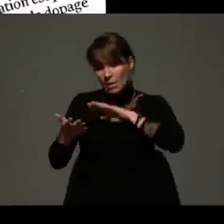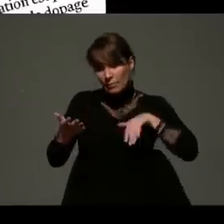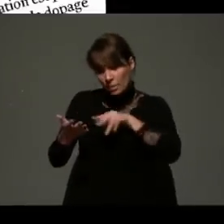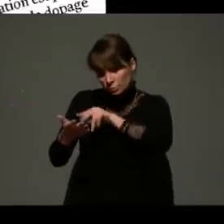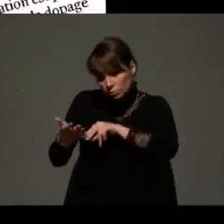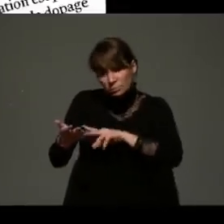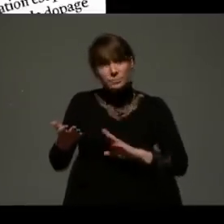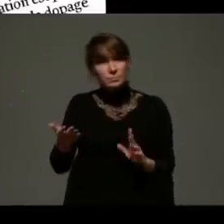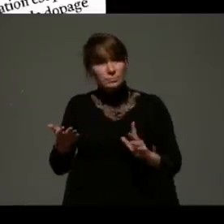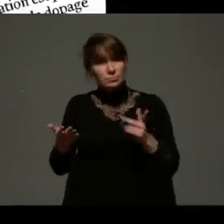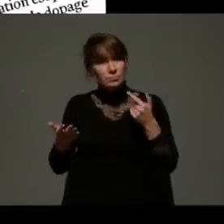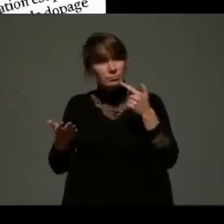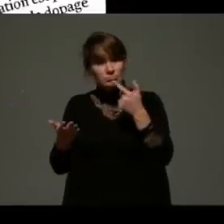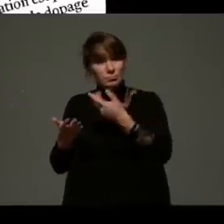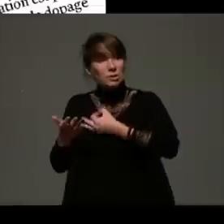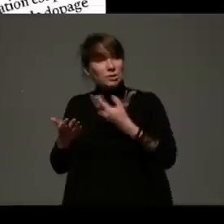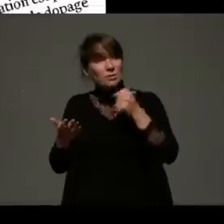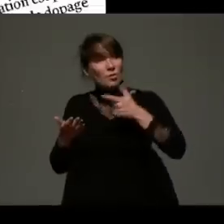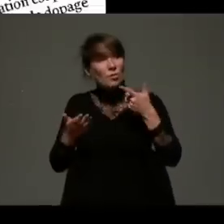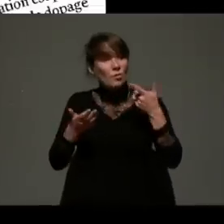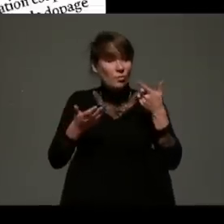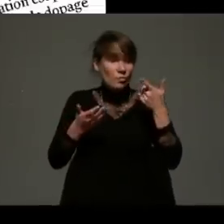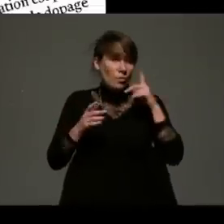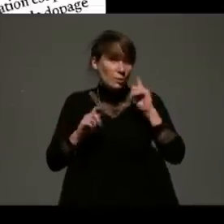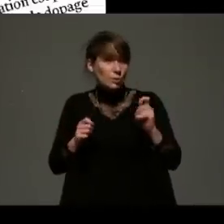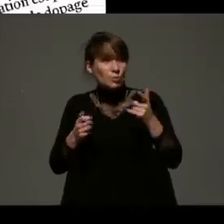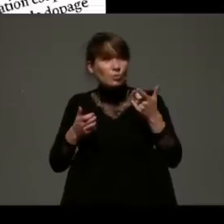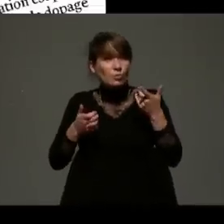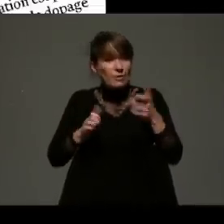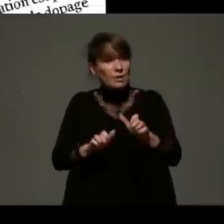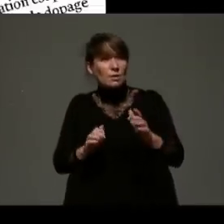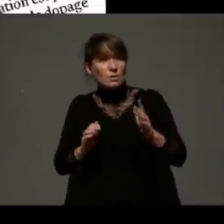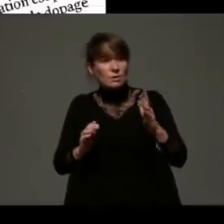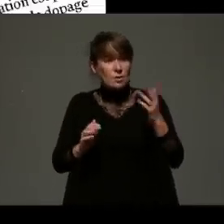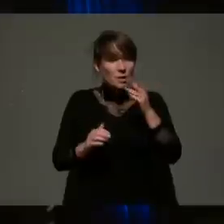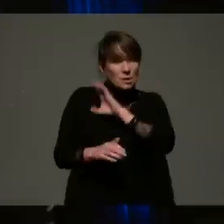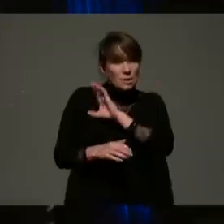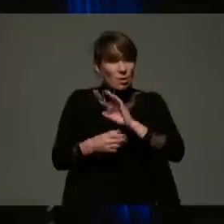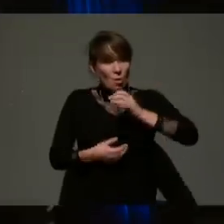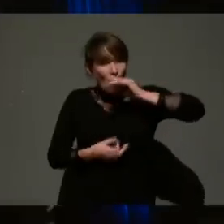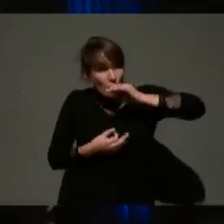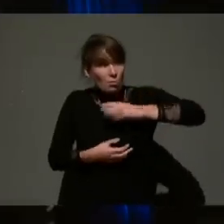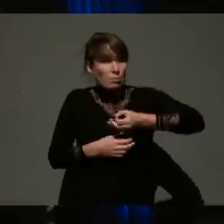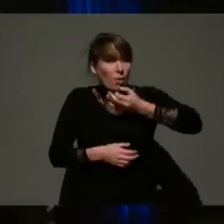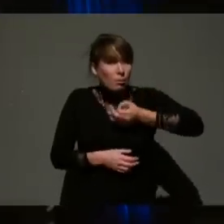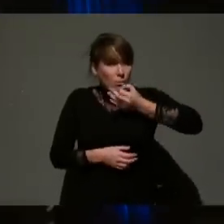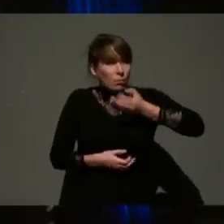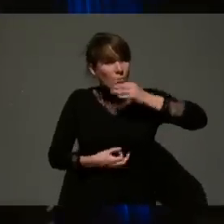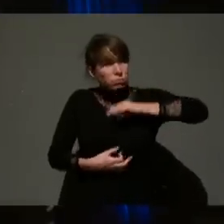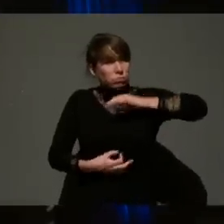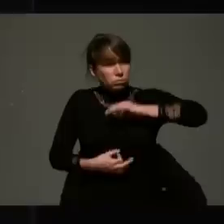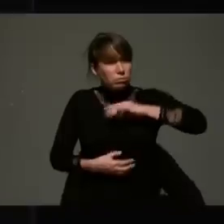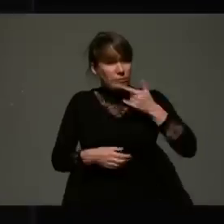faut absolument éviter de tomber dans ces rééquilibrages hormonaux et autres qui font qu'on ne tient plus compte de